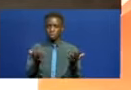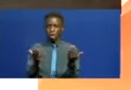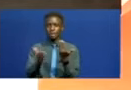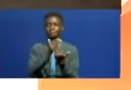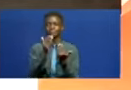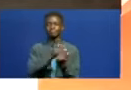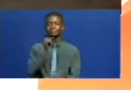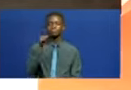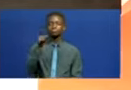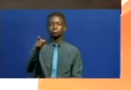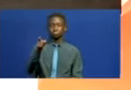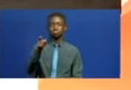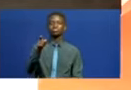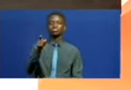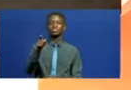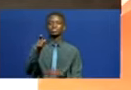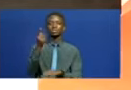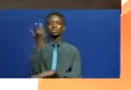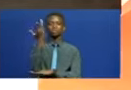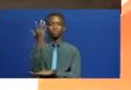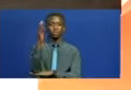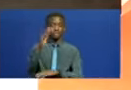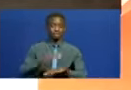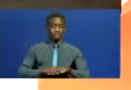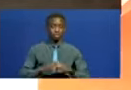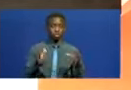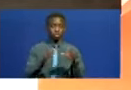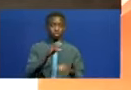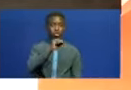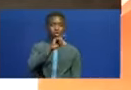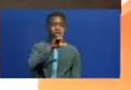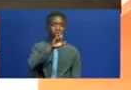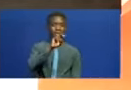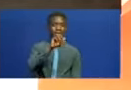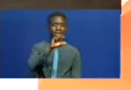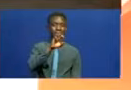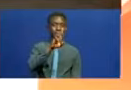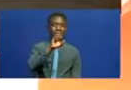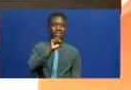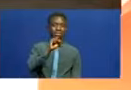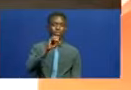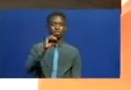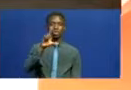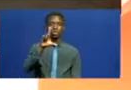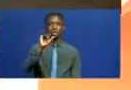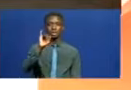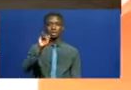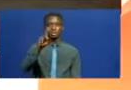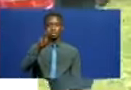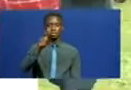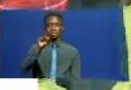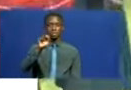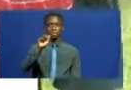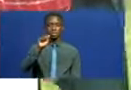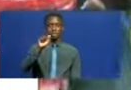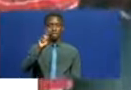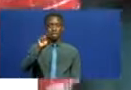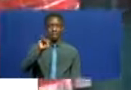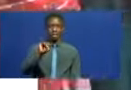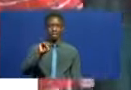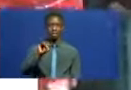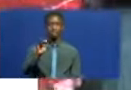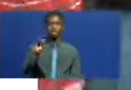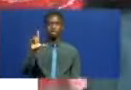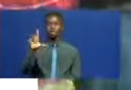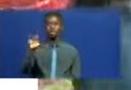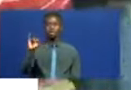msitu huo. Jamii za Nyangores, Olengoruone, Oliposimuru na Nairotia zimafikiana na shirika hilo kuhusiana